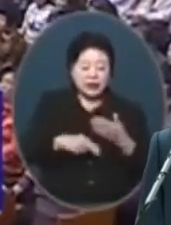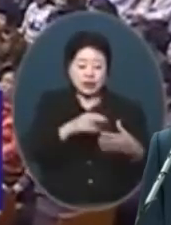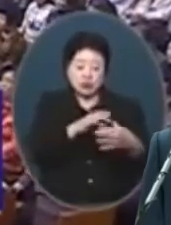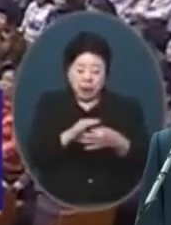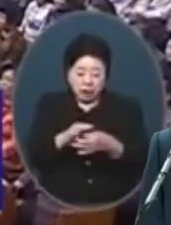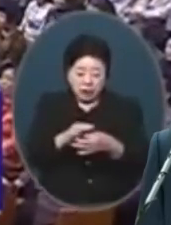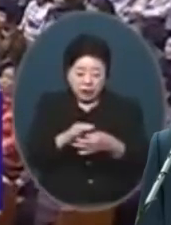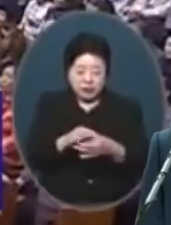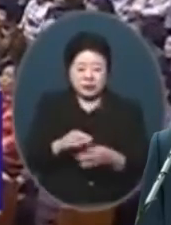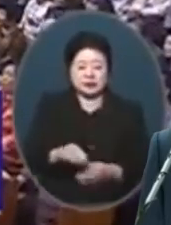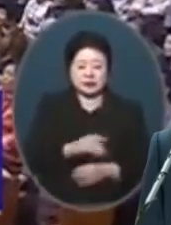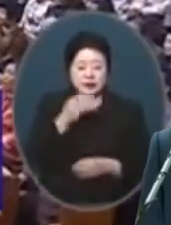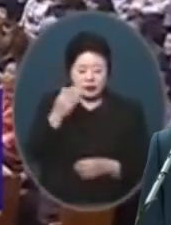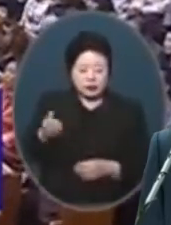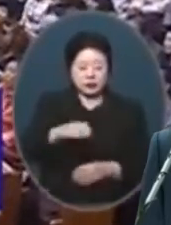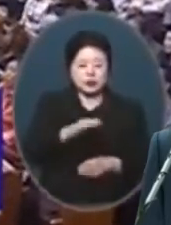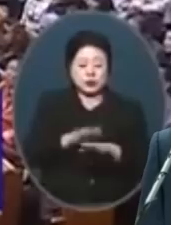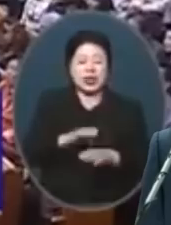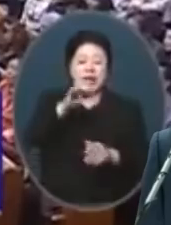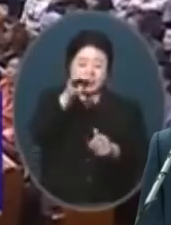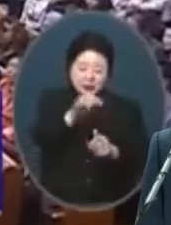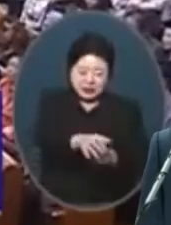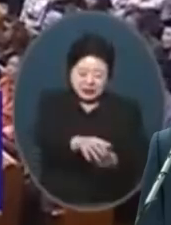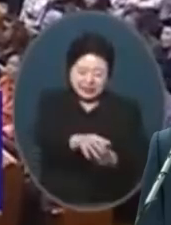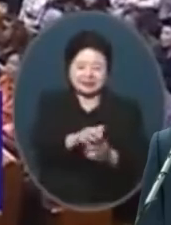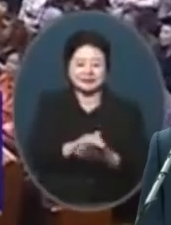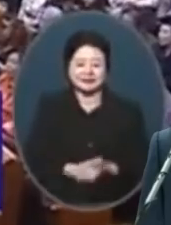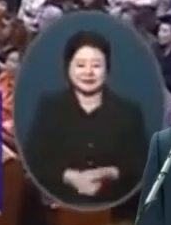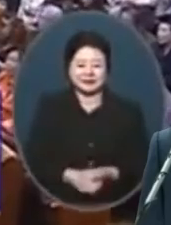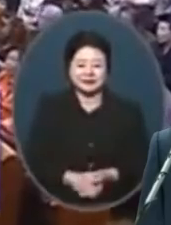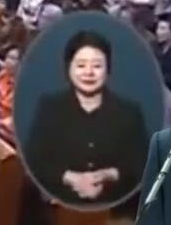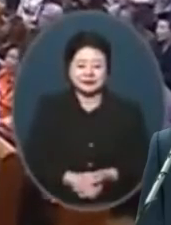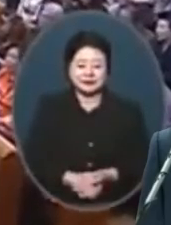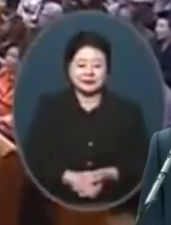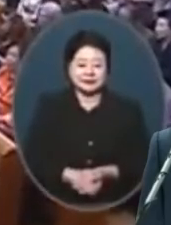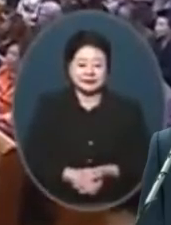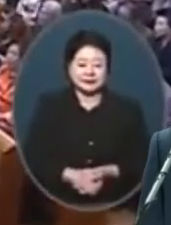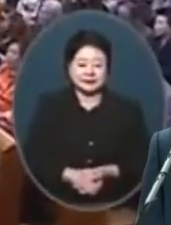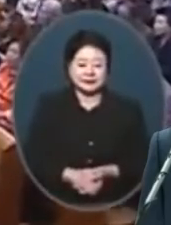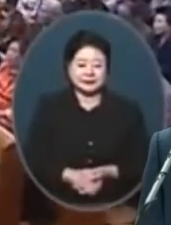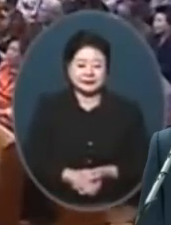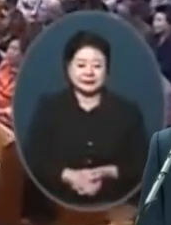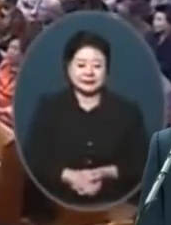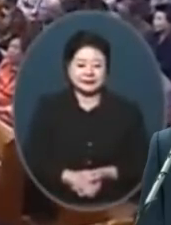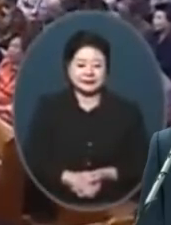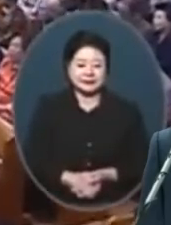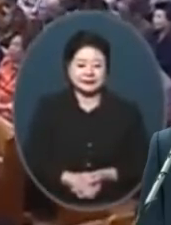속한 것인즉 그가 너희를 우리 손에 넘기시리라. 이게